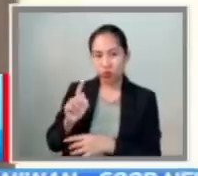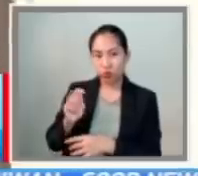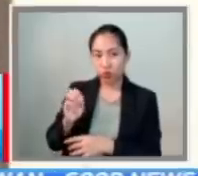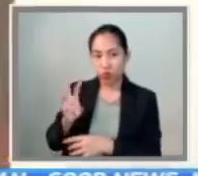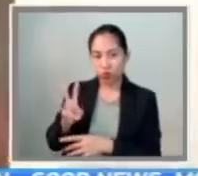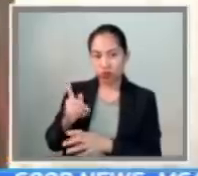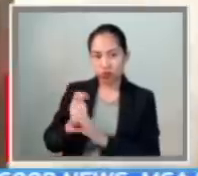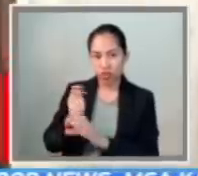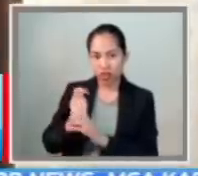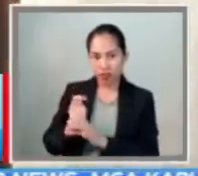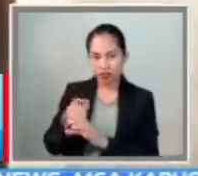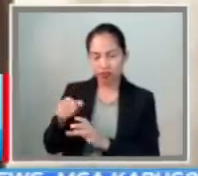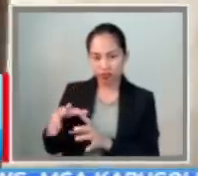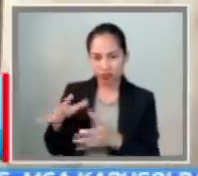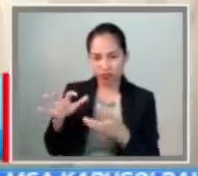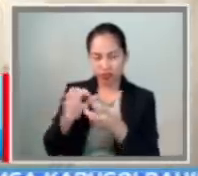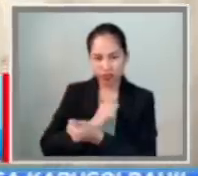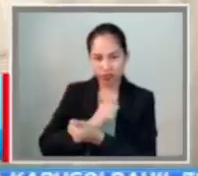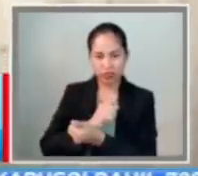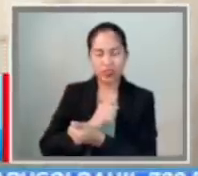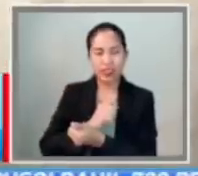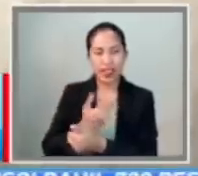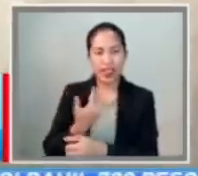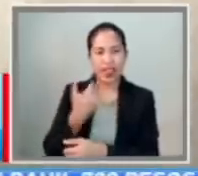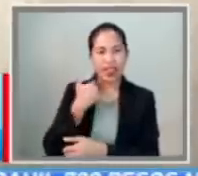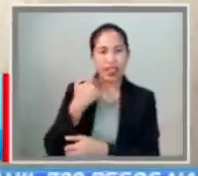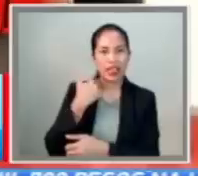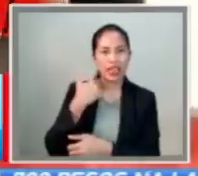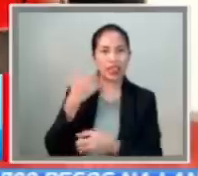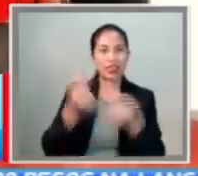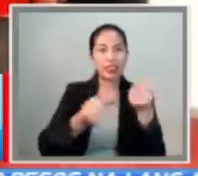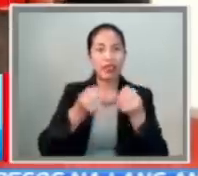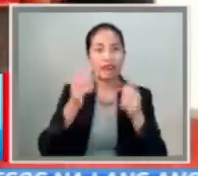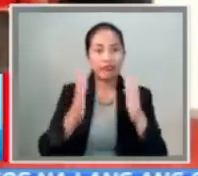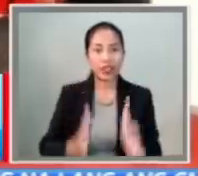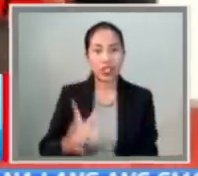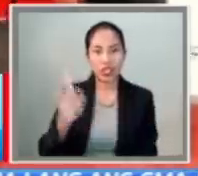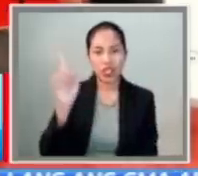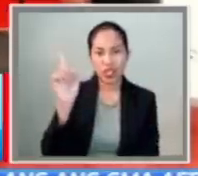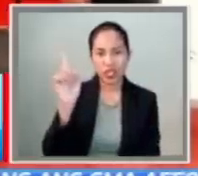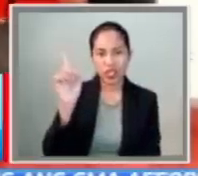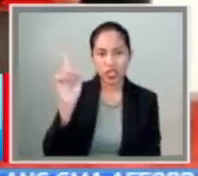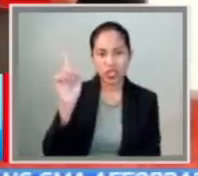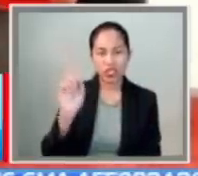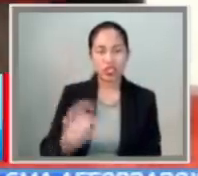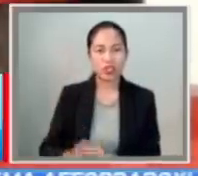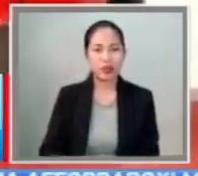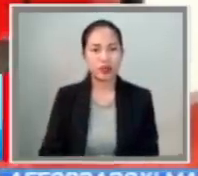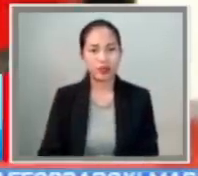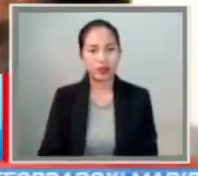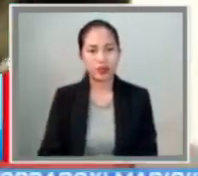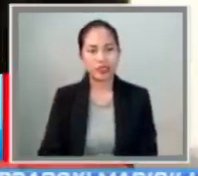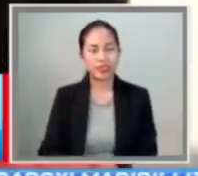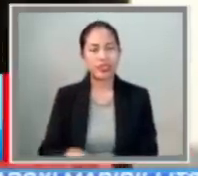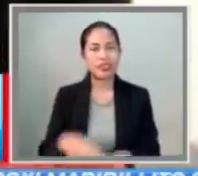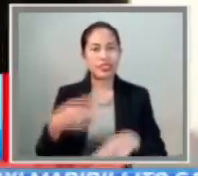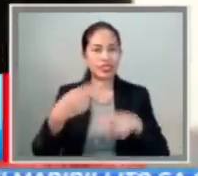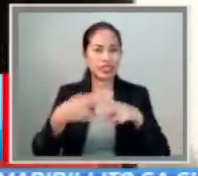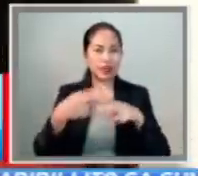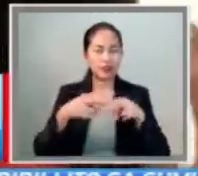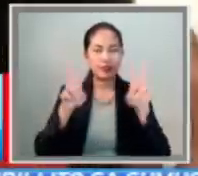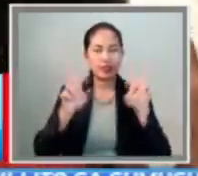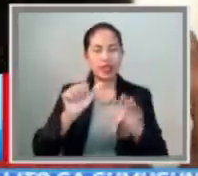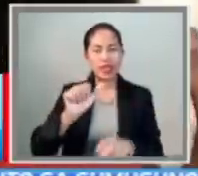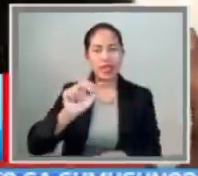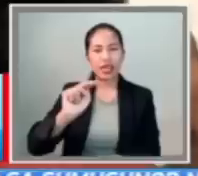Ang masaklap, naipit sa loob ang driver ng isa sa mga tow truck. Kinilala siyang si Angel Baniked. Hinang-hina si Baniked